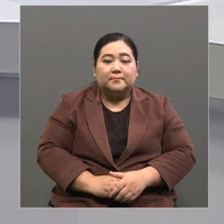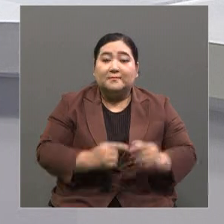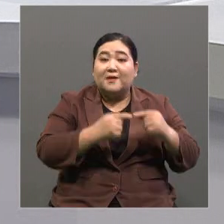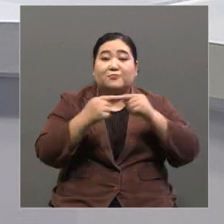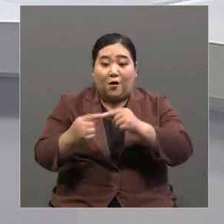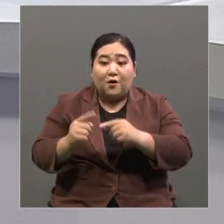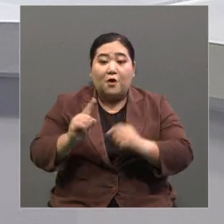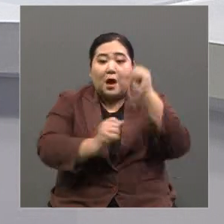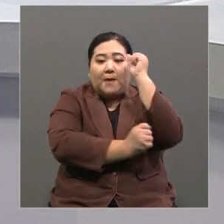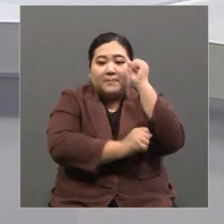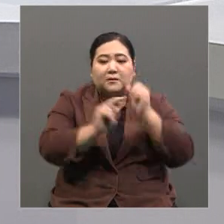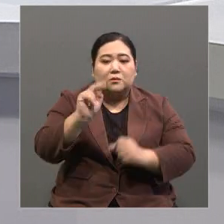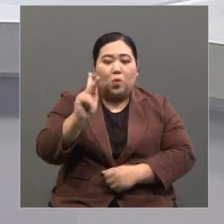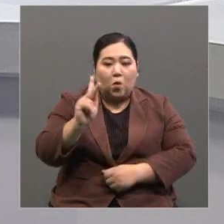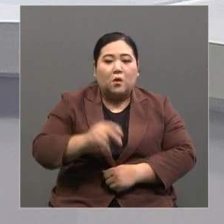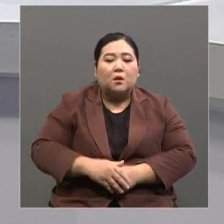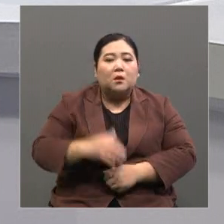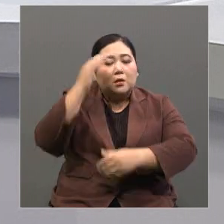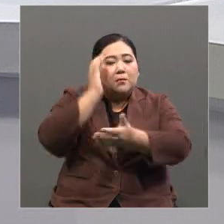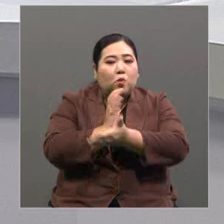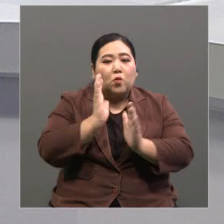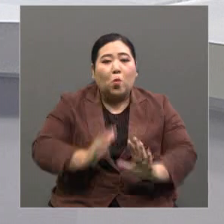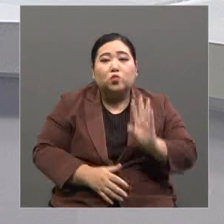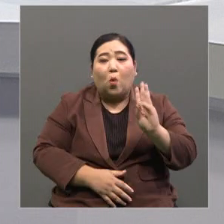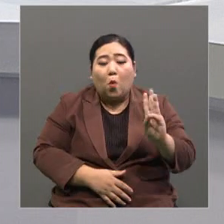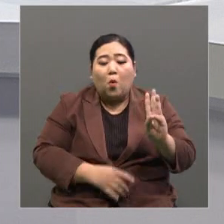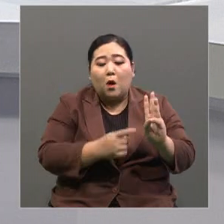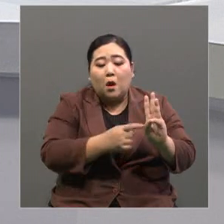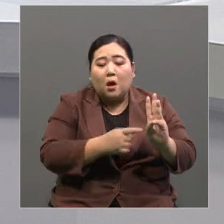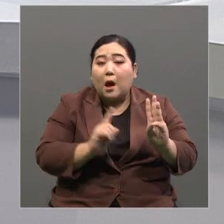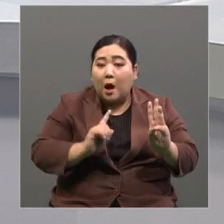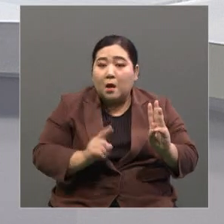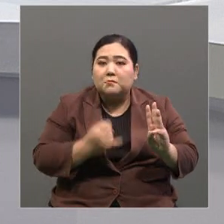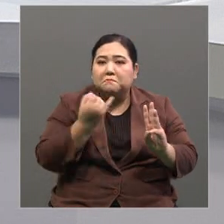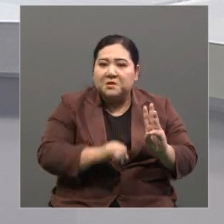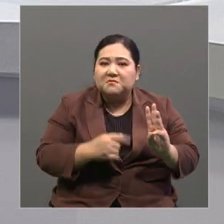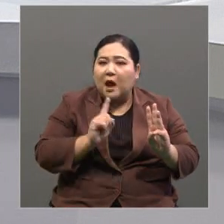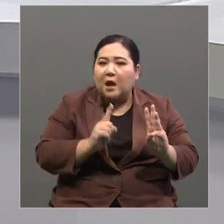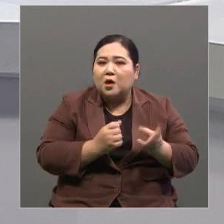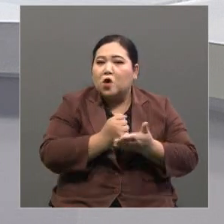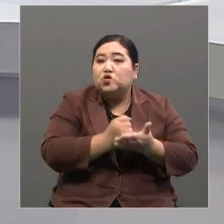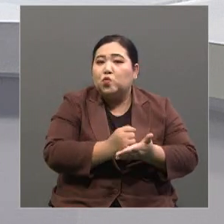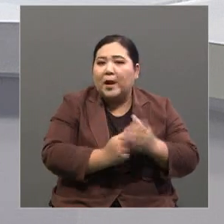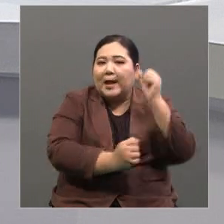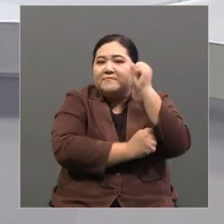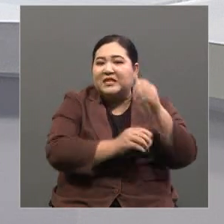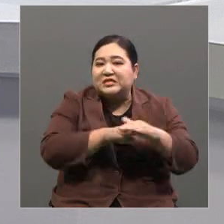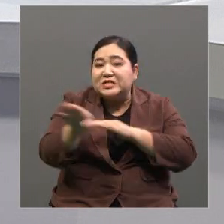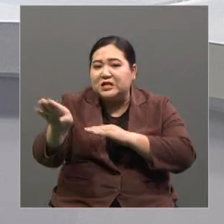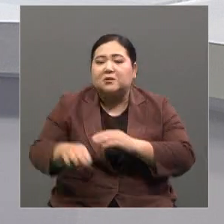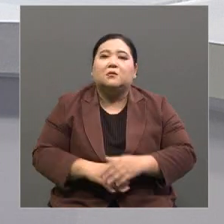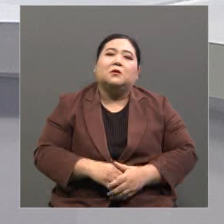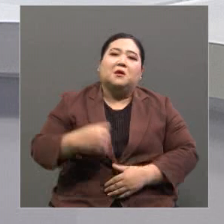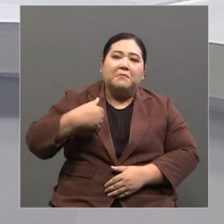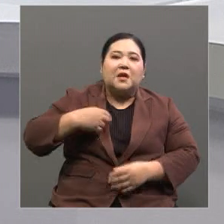ต่อเนื่องกันเลยนะคะคดีกำนันนกนะคะที่มีตำรวจ6นายเนี่ยตกเป็นผู้ต้องหาเนื่องจากพบว่ามีการช่วยเหลือกำนันนกนะคะหลบหนีไปปรากฏว่